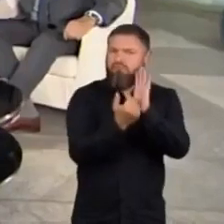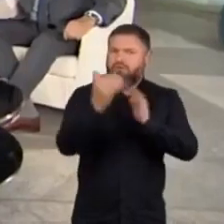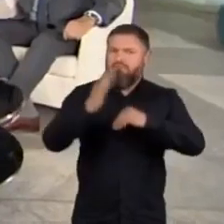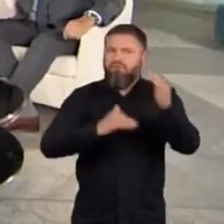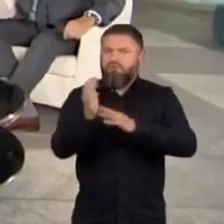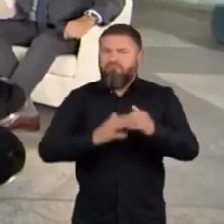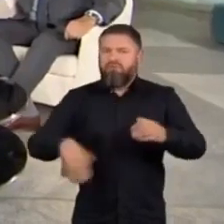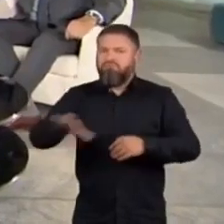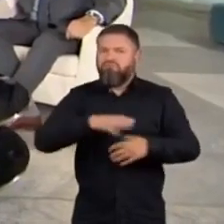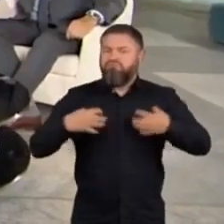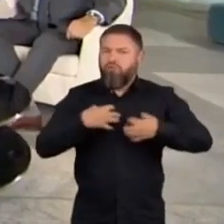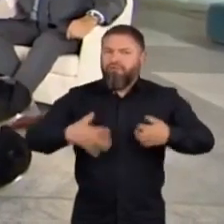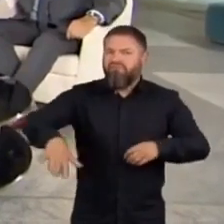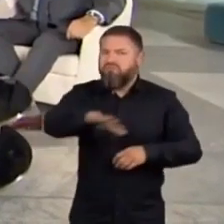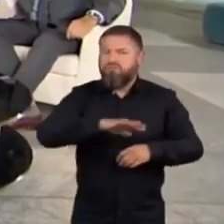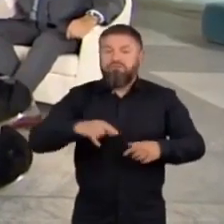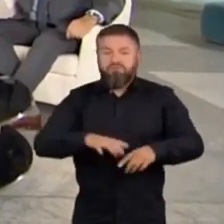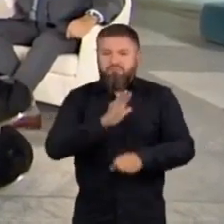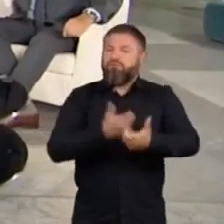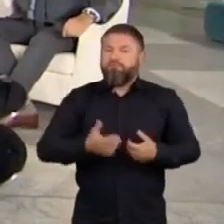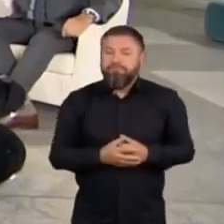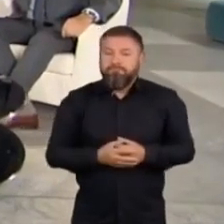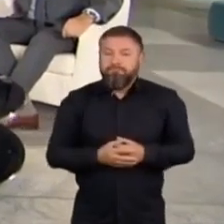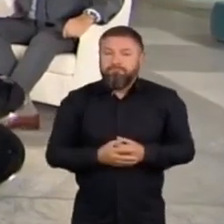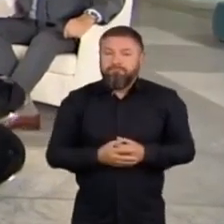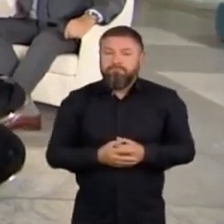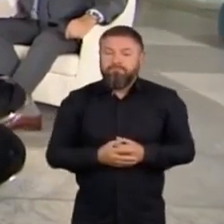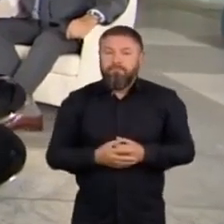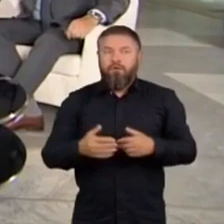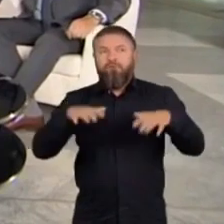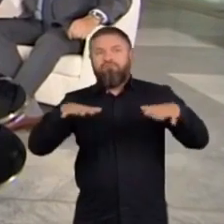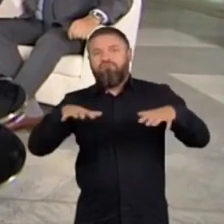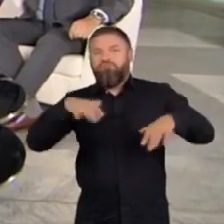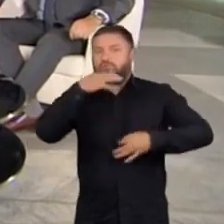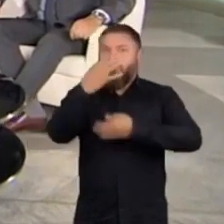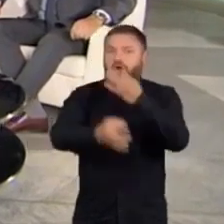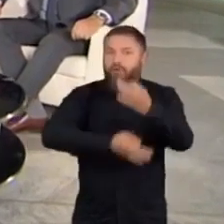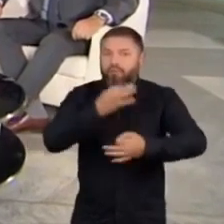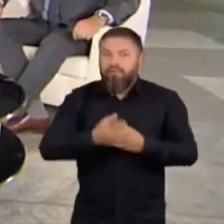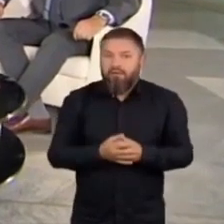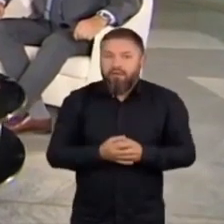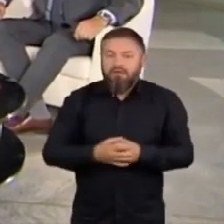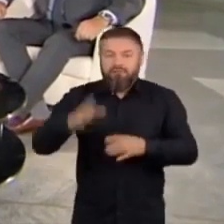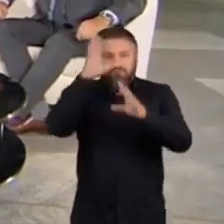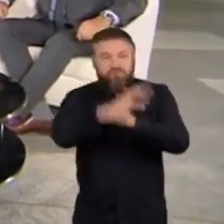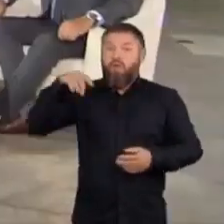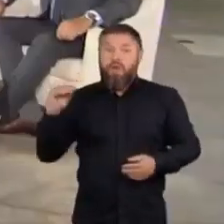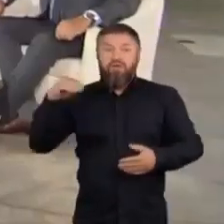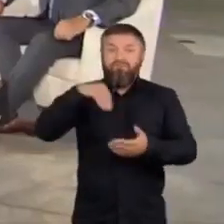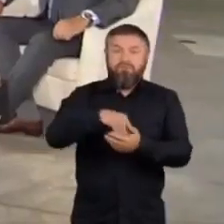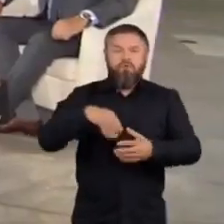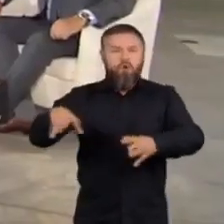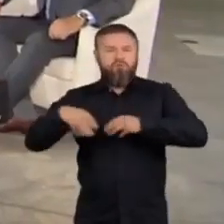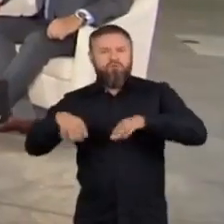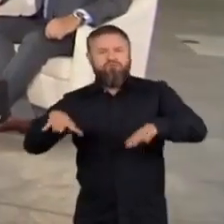programu Infrastruktura i Środowisko. W tym roku świętujemy 15-lecie członków. Wymieniania byłoby bardzo wiele. Tak naprawdę, szanowni państwo, po 2000